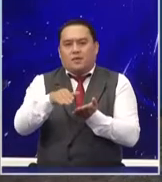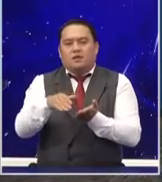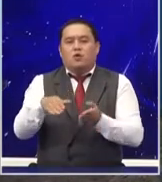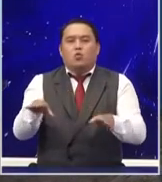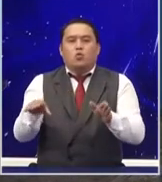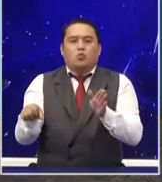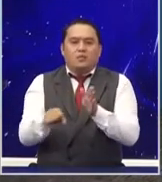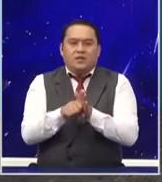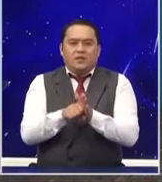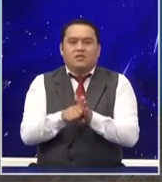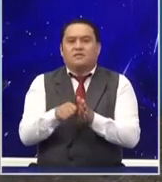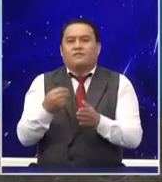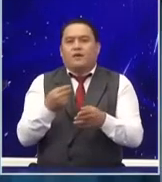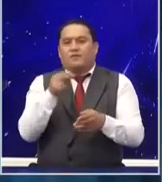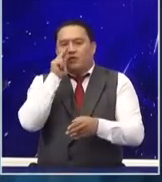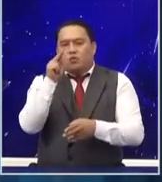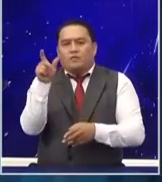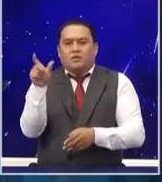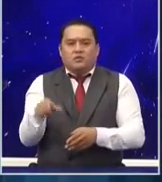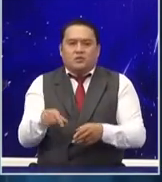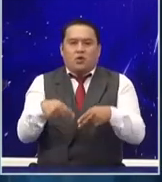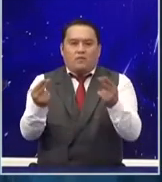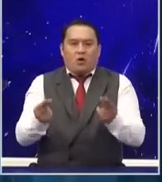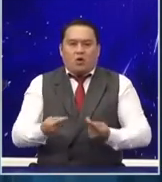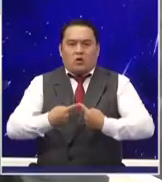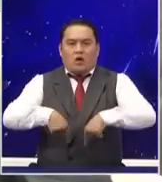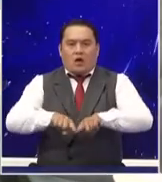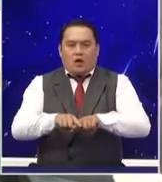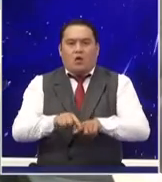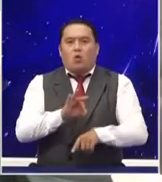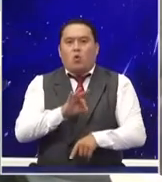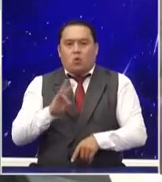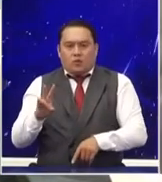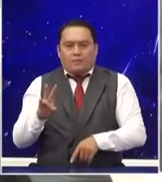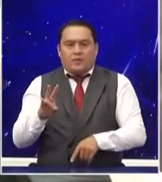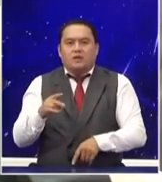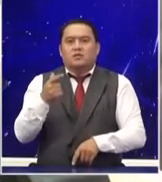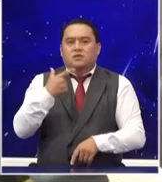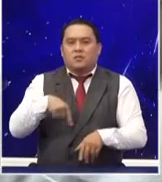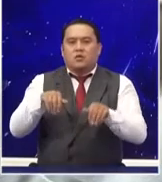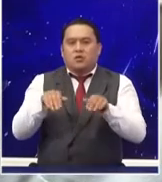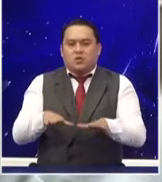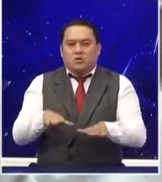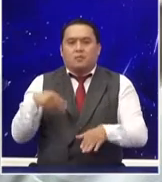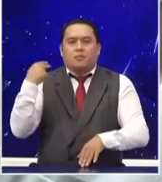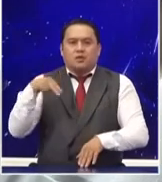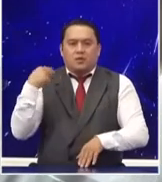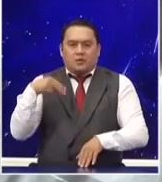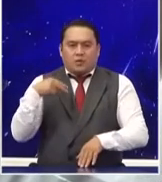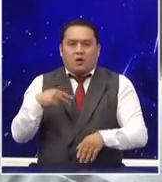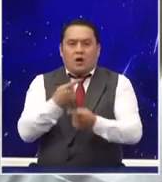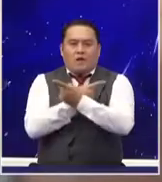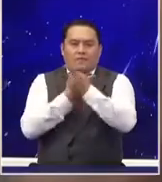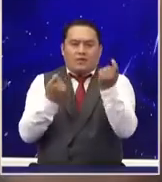смертной казни. Соответствующий документ подписали в штаб-квартире Организации Объединенных Наций. О самом решении заявил ранее президент